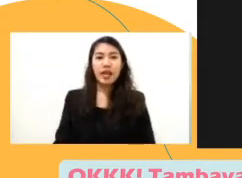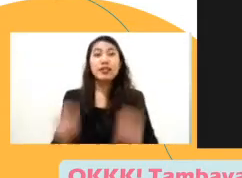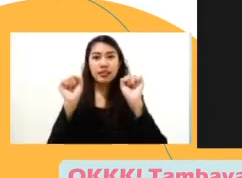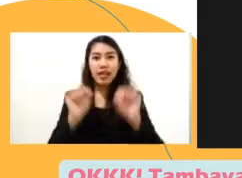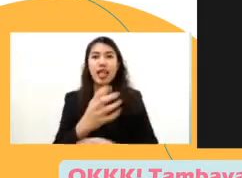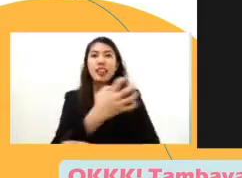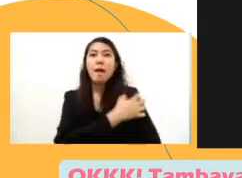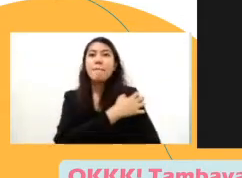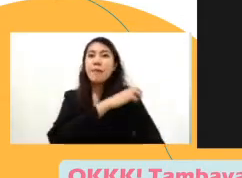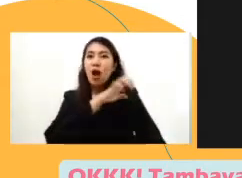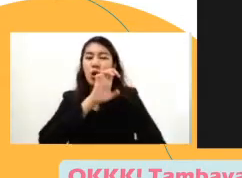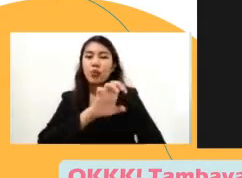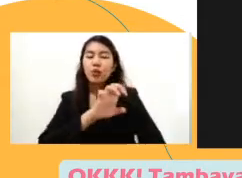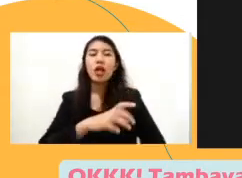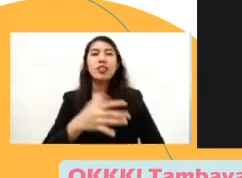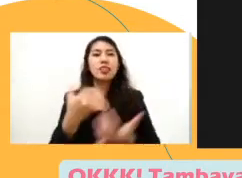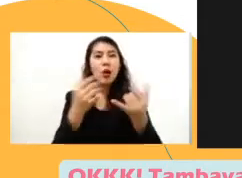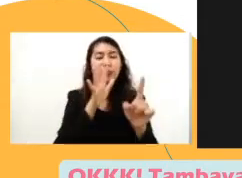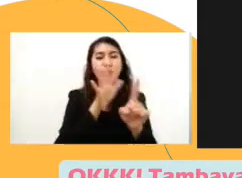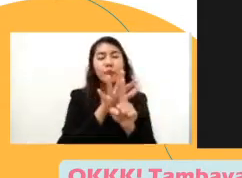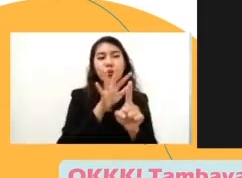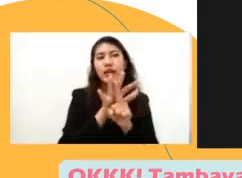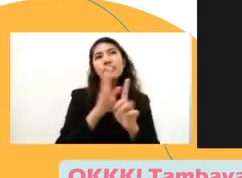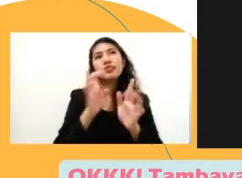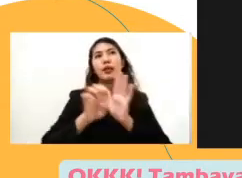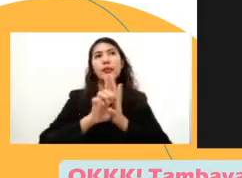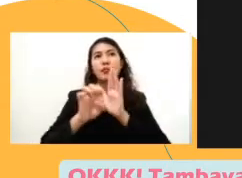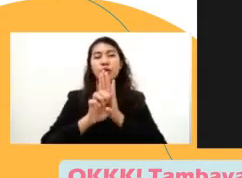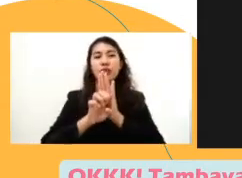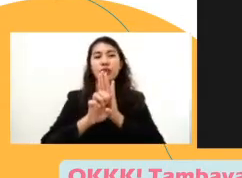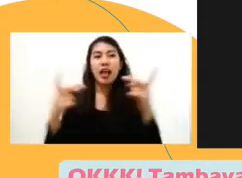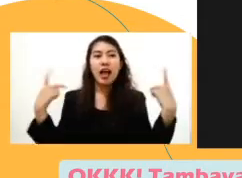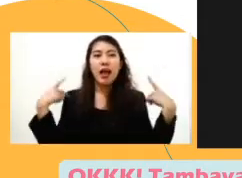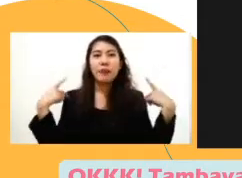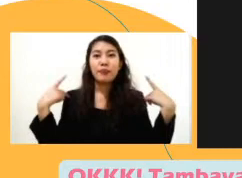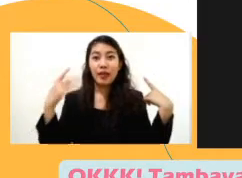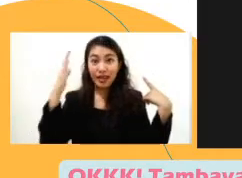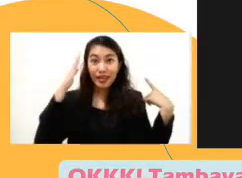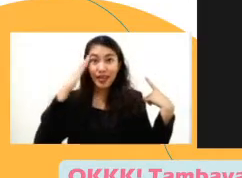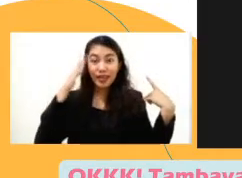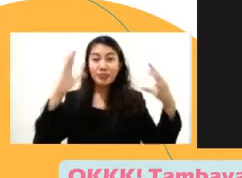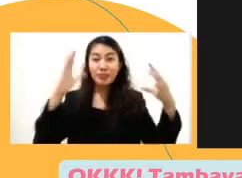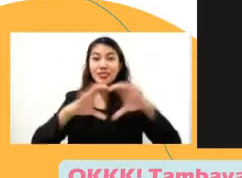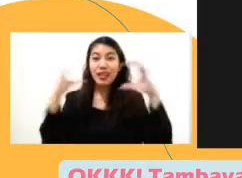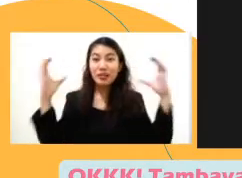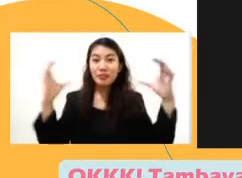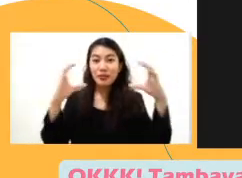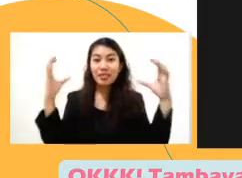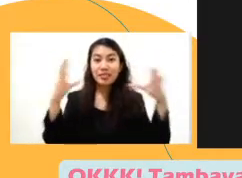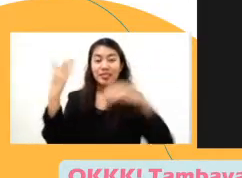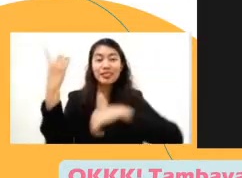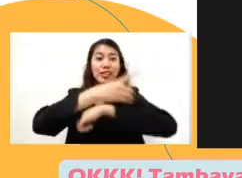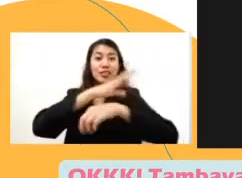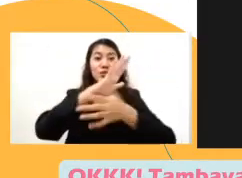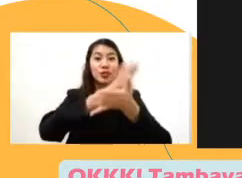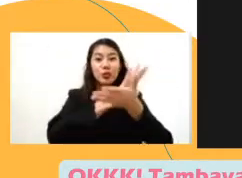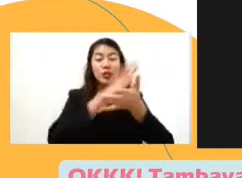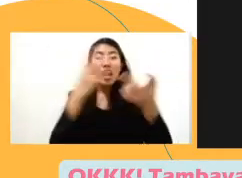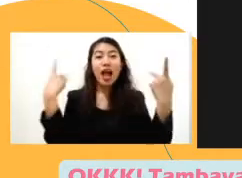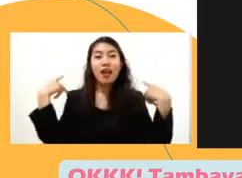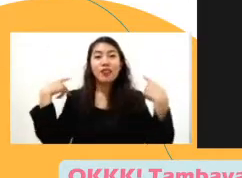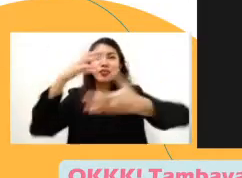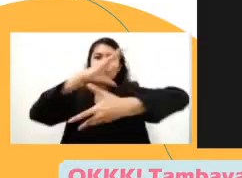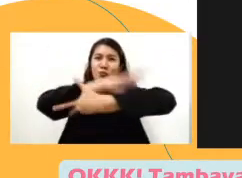Diba? Usong-uso yung kapag sa mga foundation day or magtulungan tayo. Diba? Mga ganyan, mga kantang ganyan.